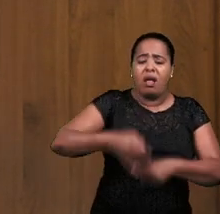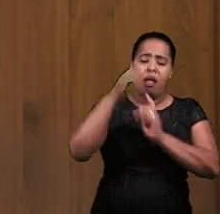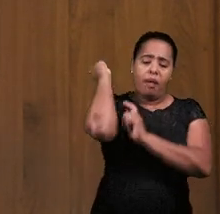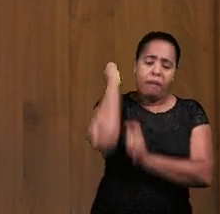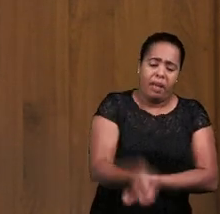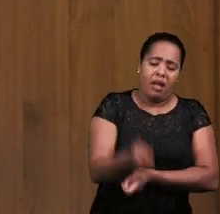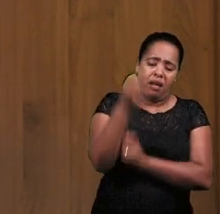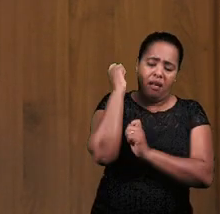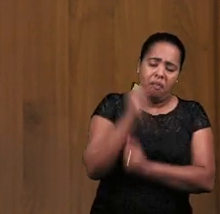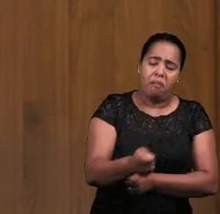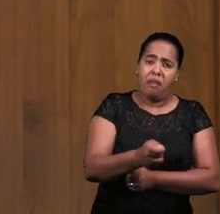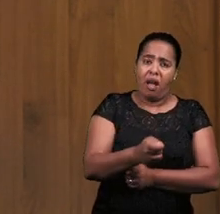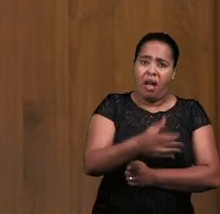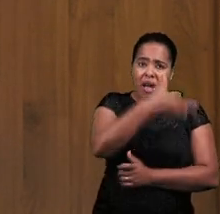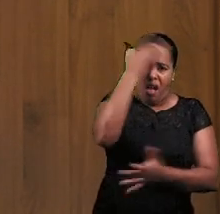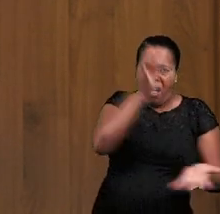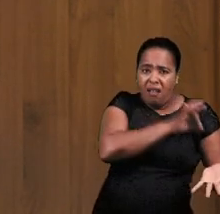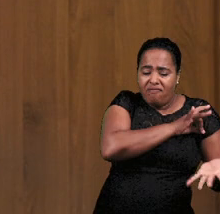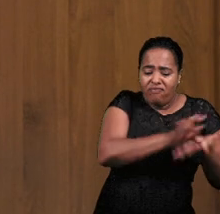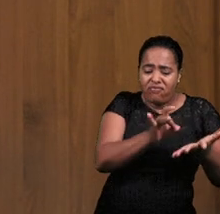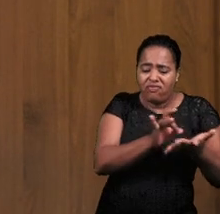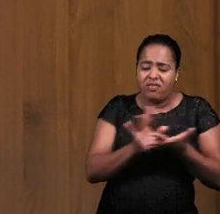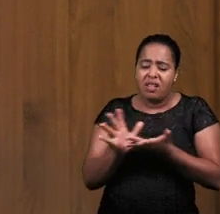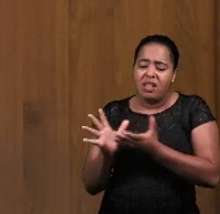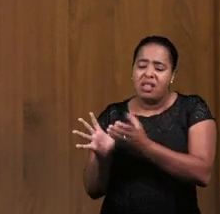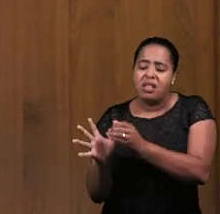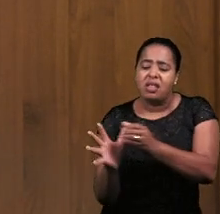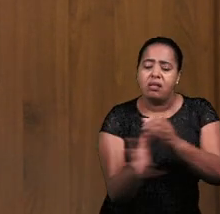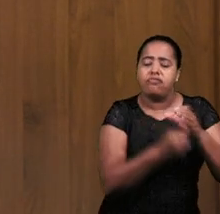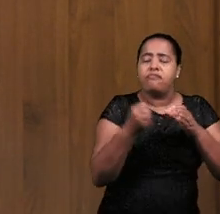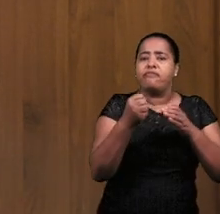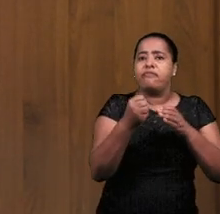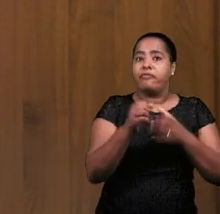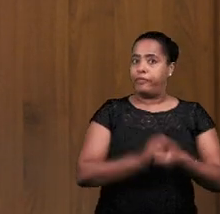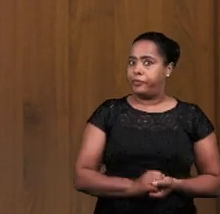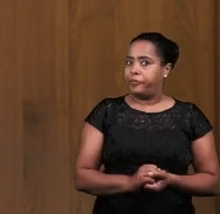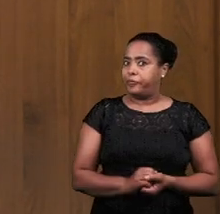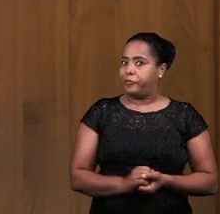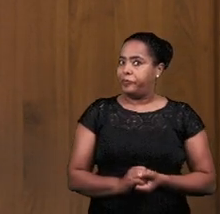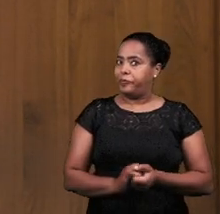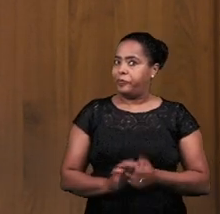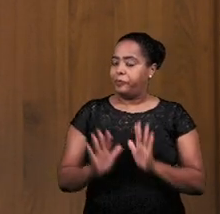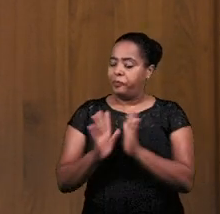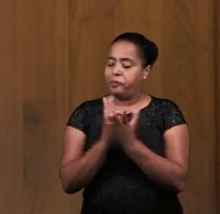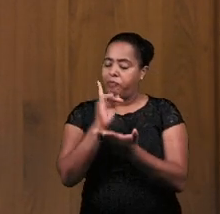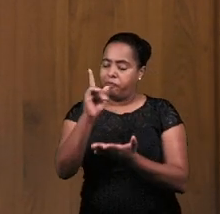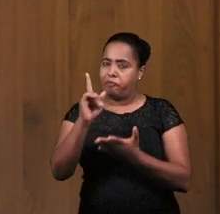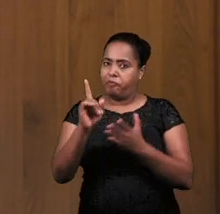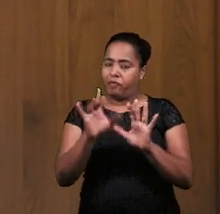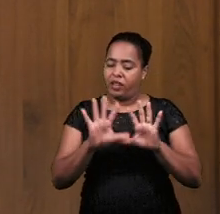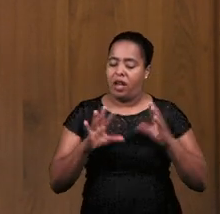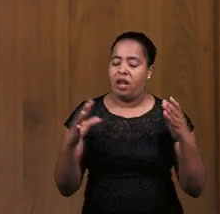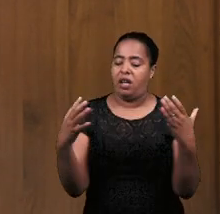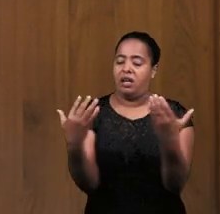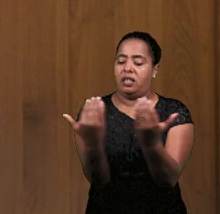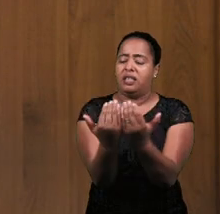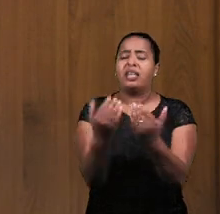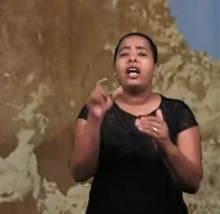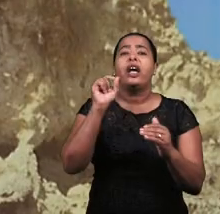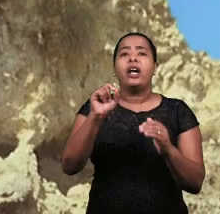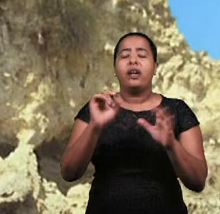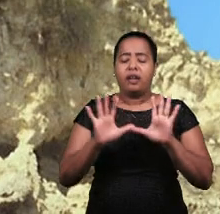il volait tout. La parole travaillée dans le fouloir, regardez, tel comme Gédéon la